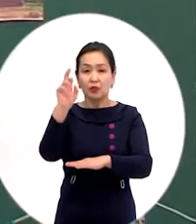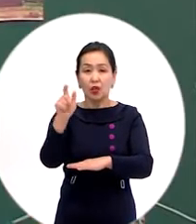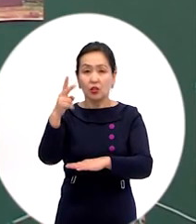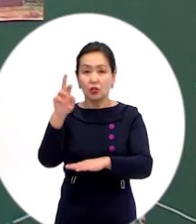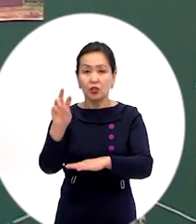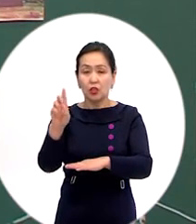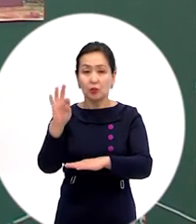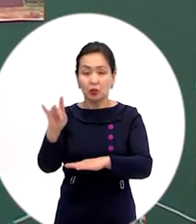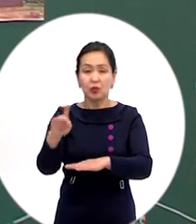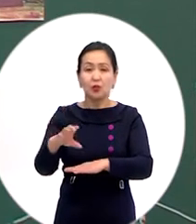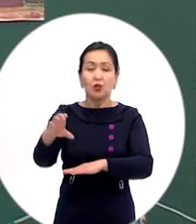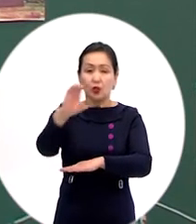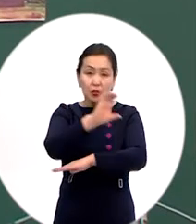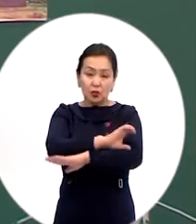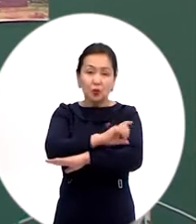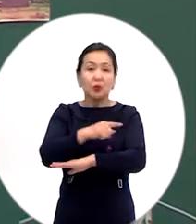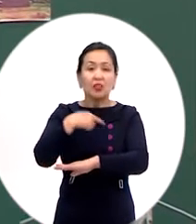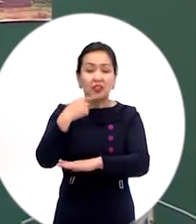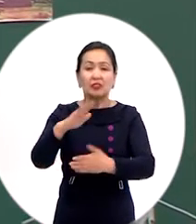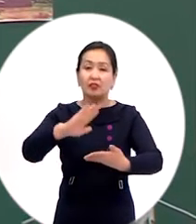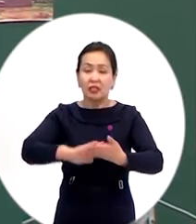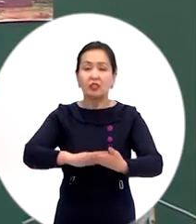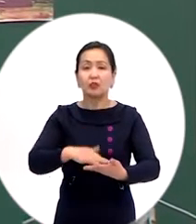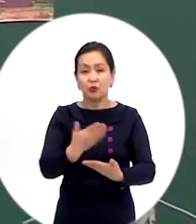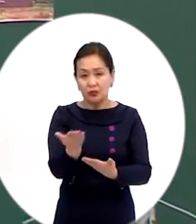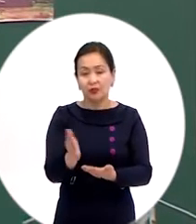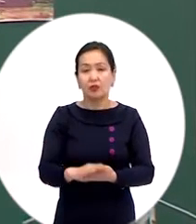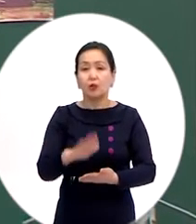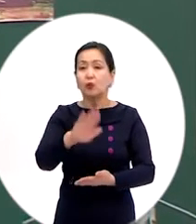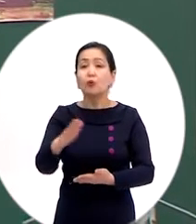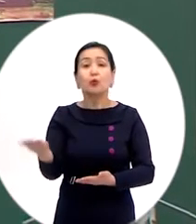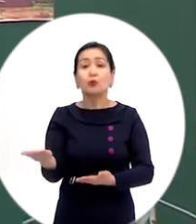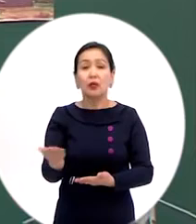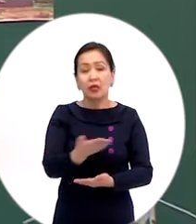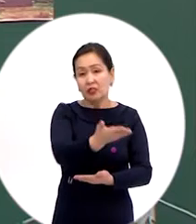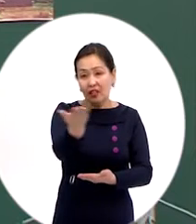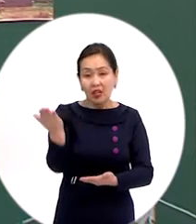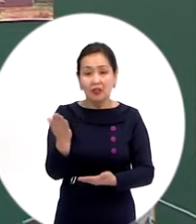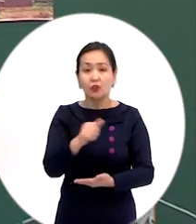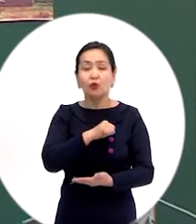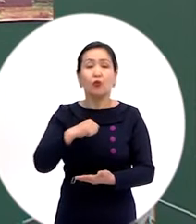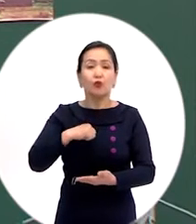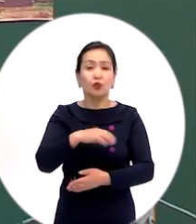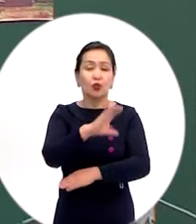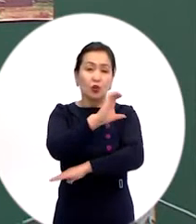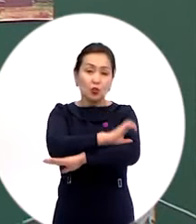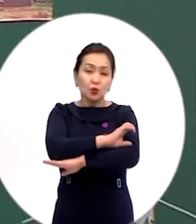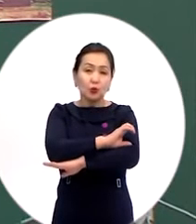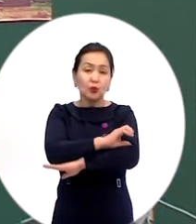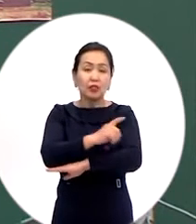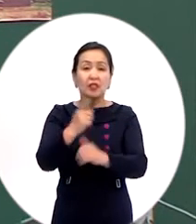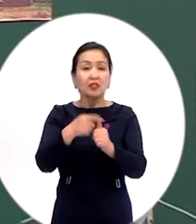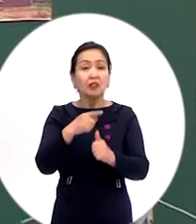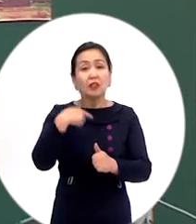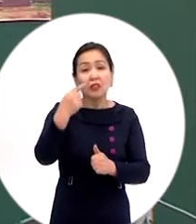гэж Эльса найз маань танилцууллаа. За, хүүхдүүдээ, та нар бас өөрийнхөө сургуулийн нэрийг хэлж